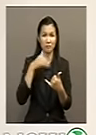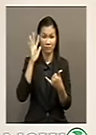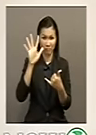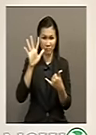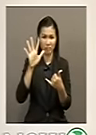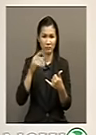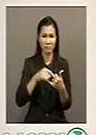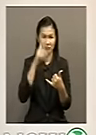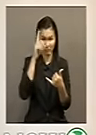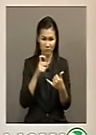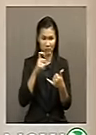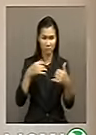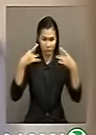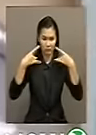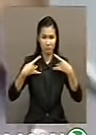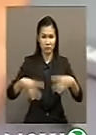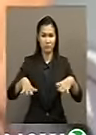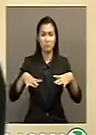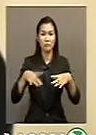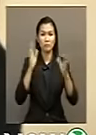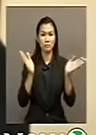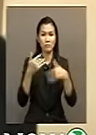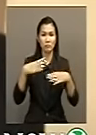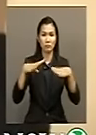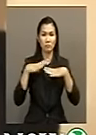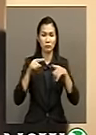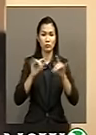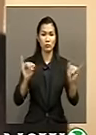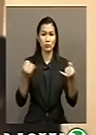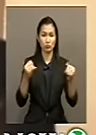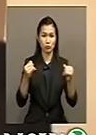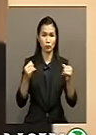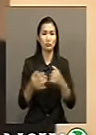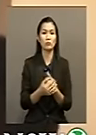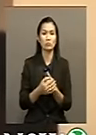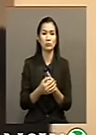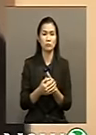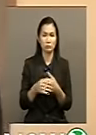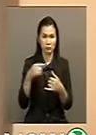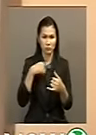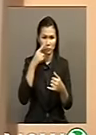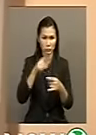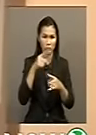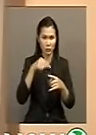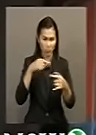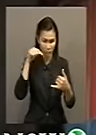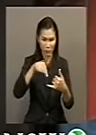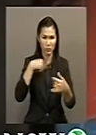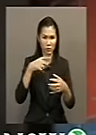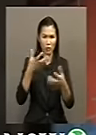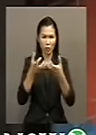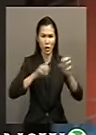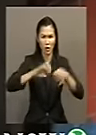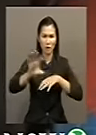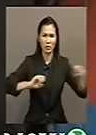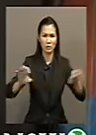ผลเสียชีวิตเปื่อยกลายในห้องพักแถวจตุจักรในที่เกิดเหตุมีร่องรอยการต่อสู้ข้าวของกระ